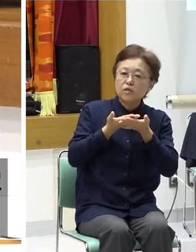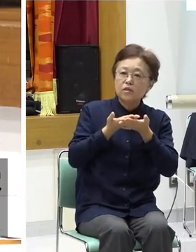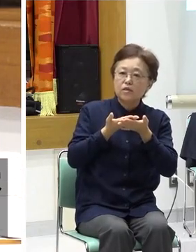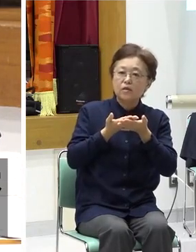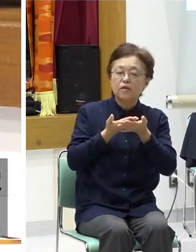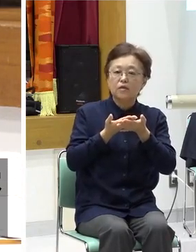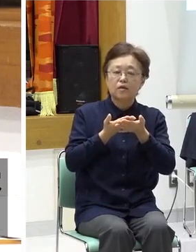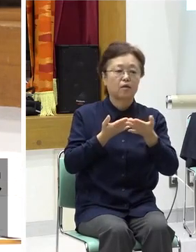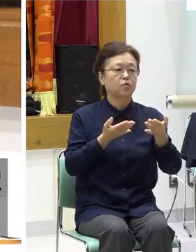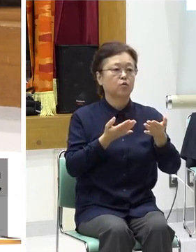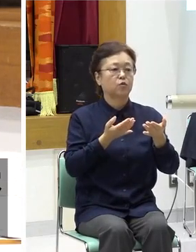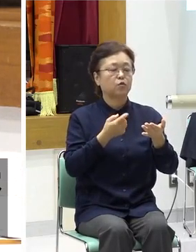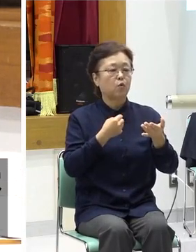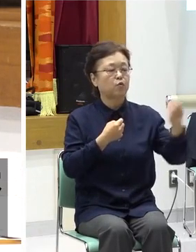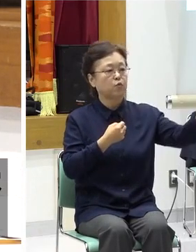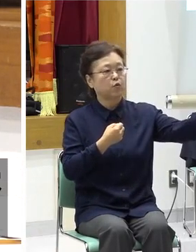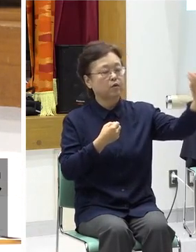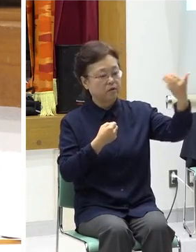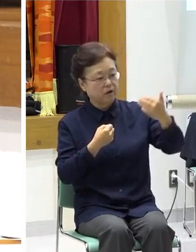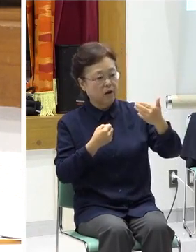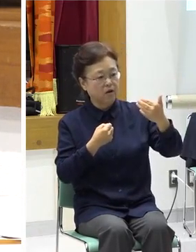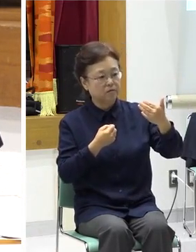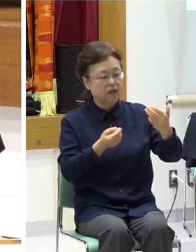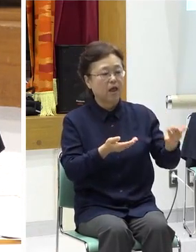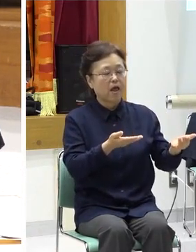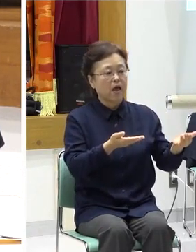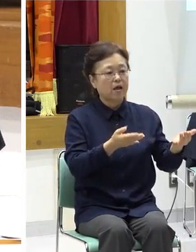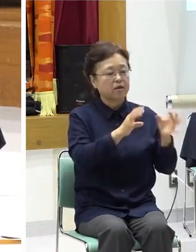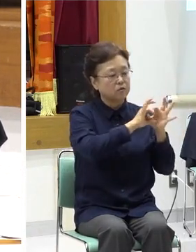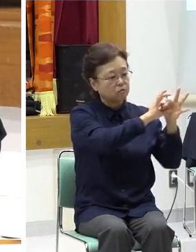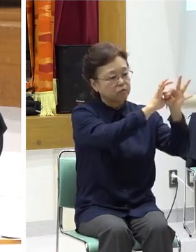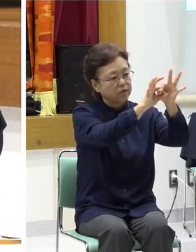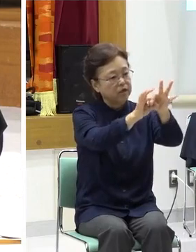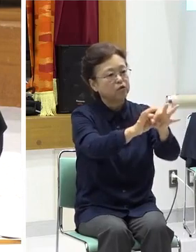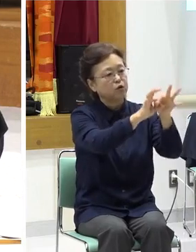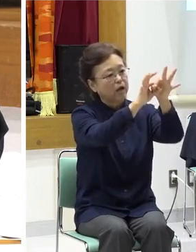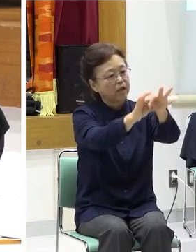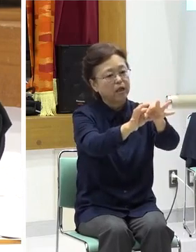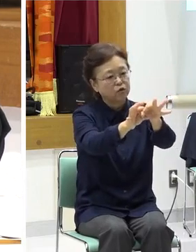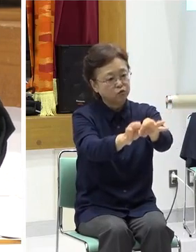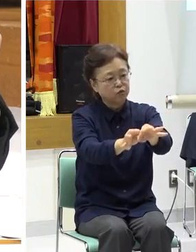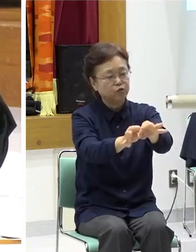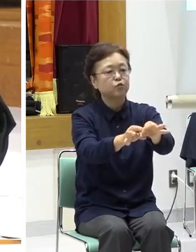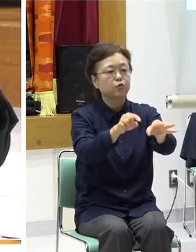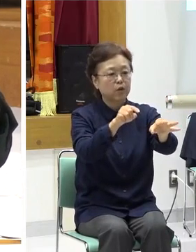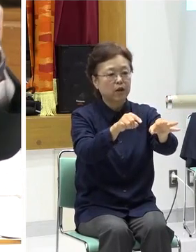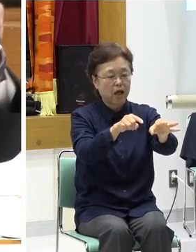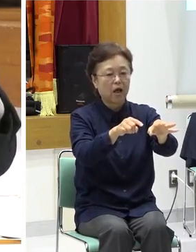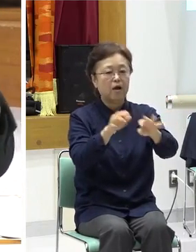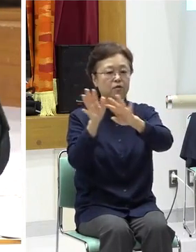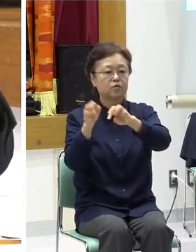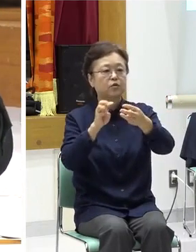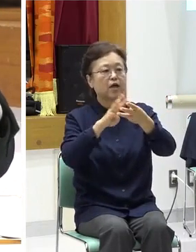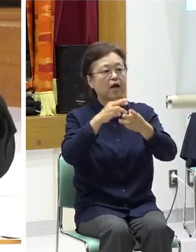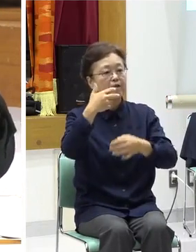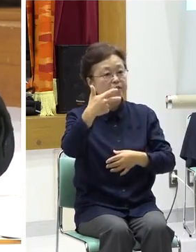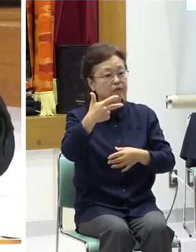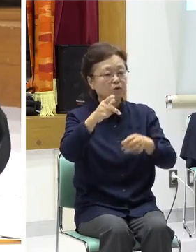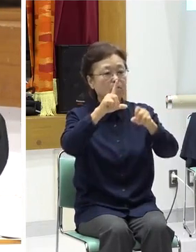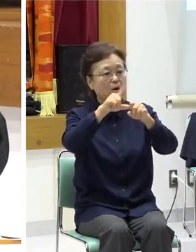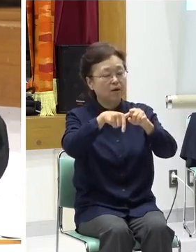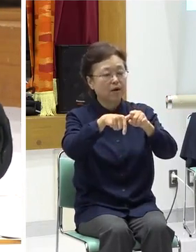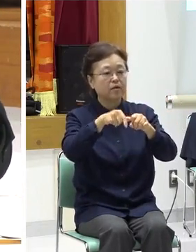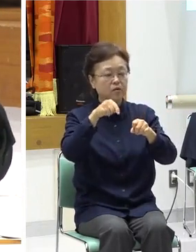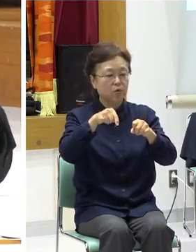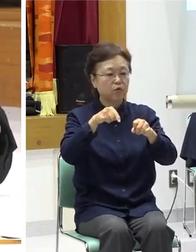こう引き継がれていくっていうのはすごいですよね。ぜひこれがね、もう吹田市の場合はちょうどタイミングがよく